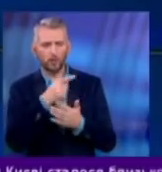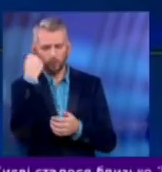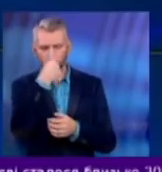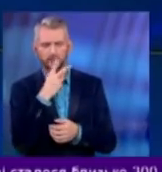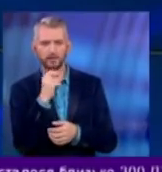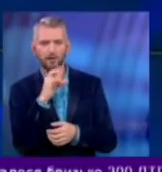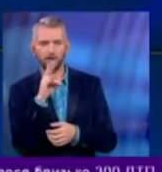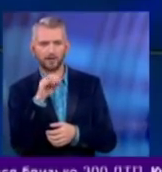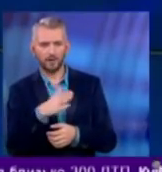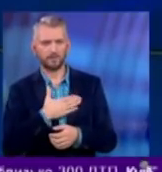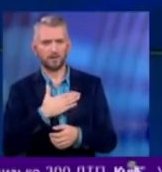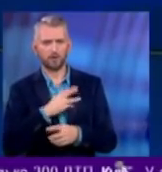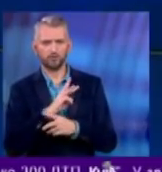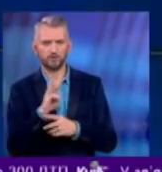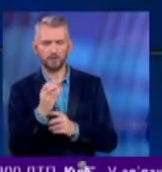нашому сайті